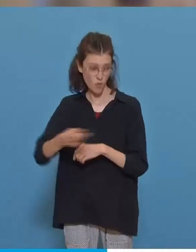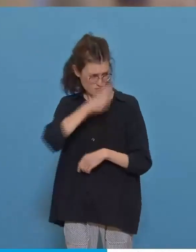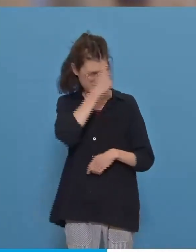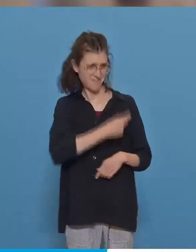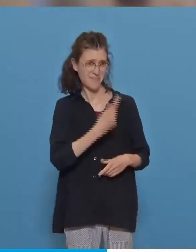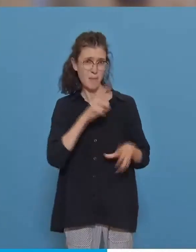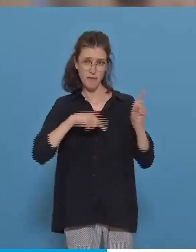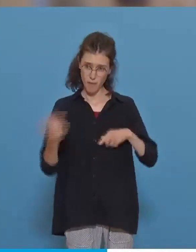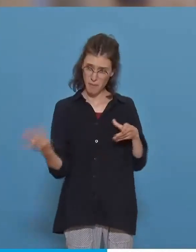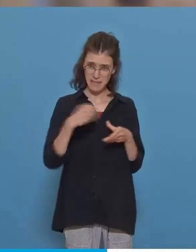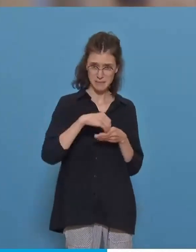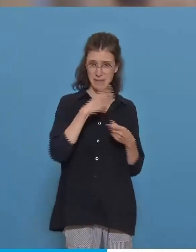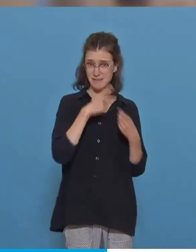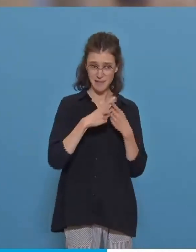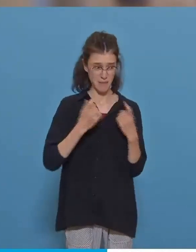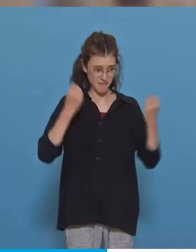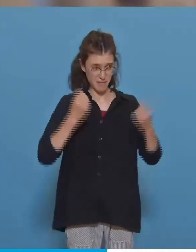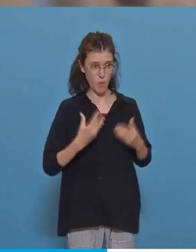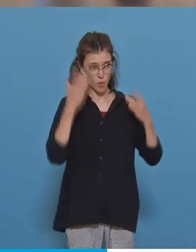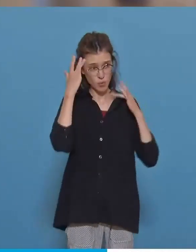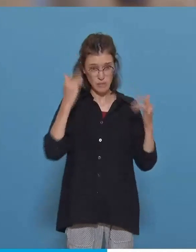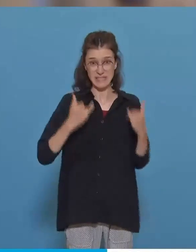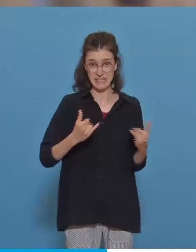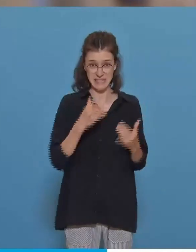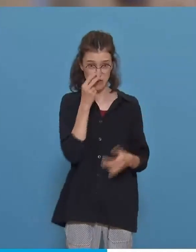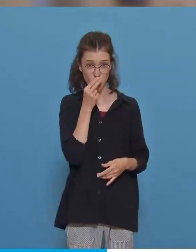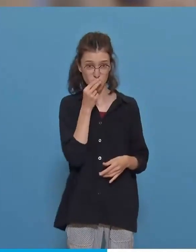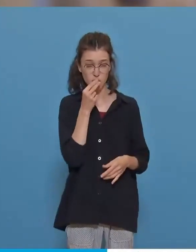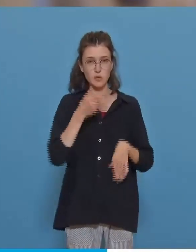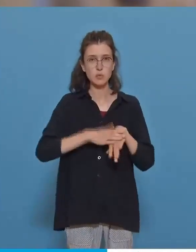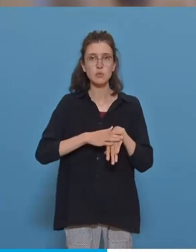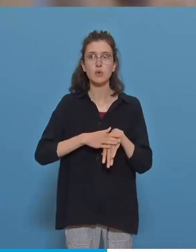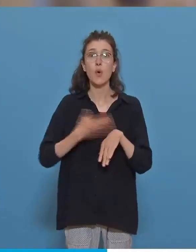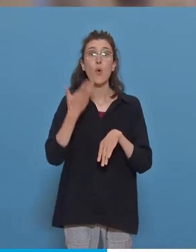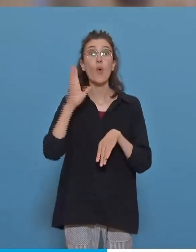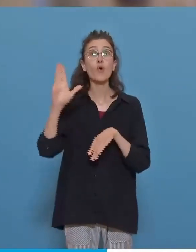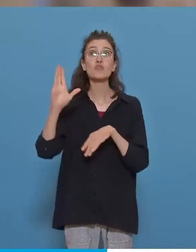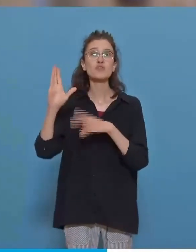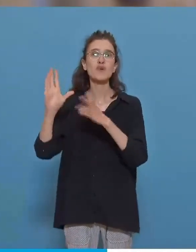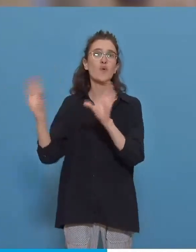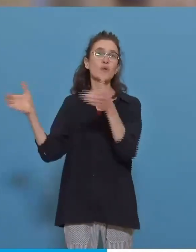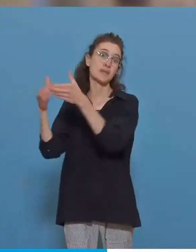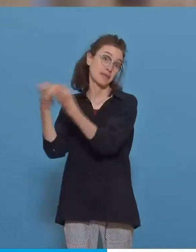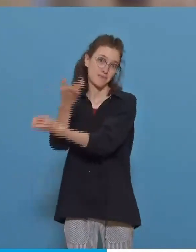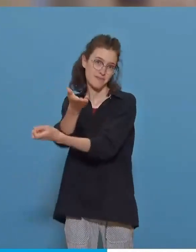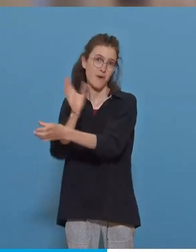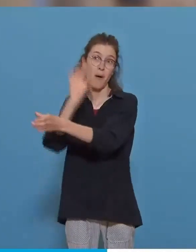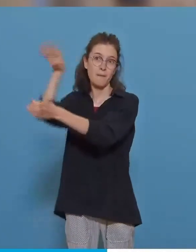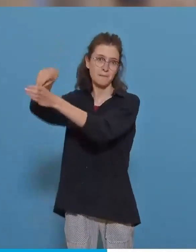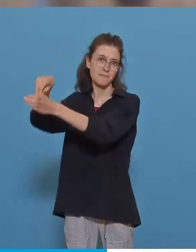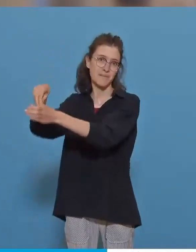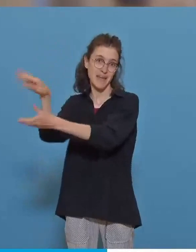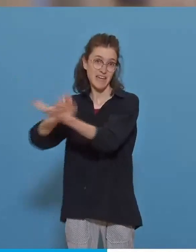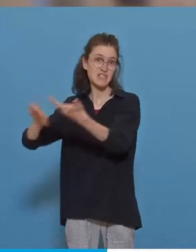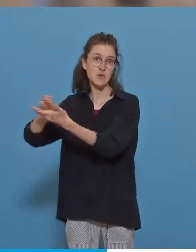Nantes et que vous avez sabré là aussi d'un point de vue financier dans les autres collectivités, en l'occurrence la région où vous siégez.